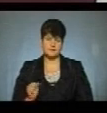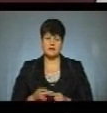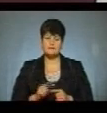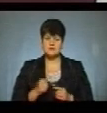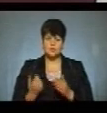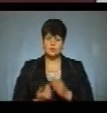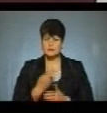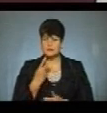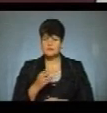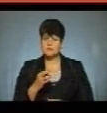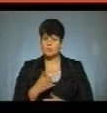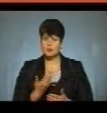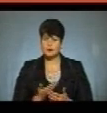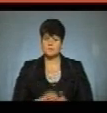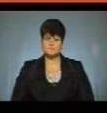дивіться про таке.